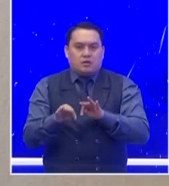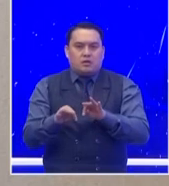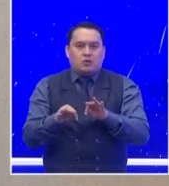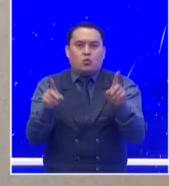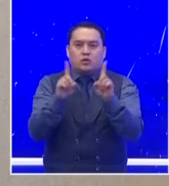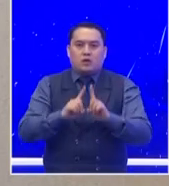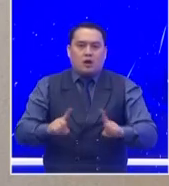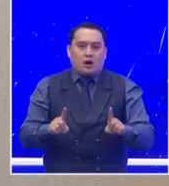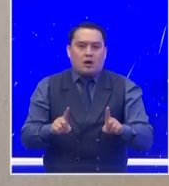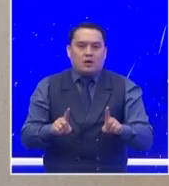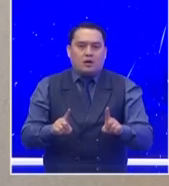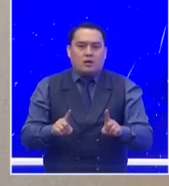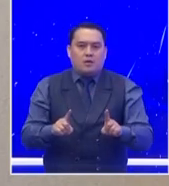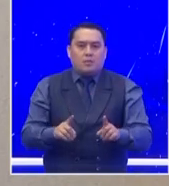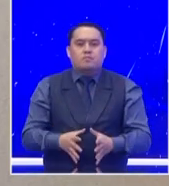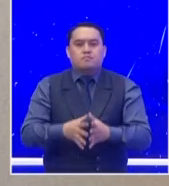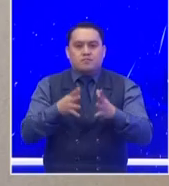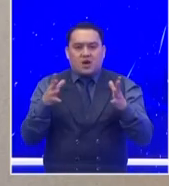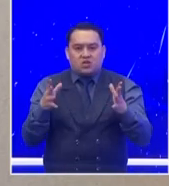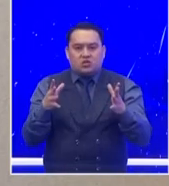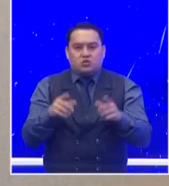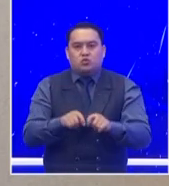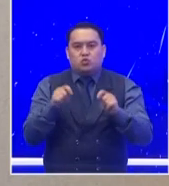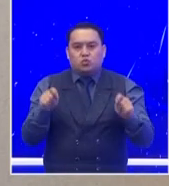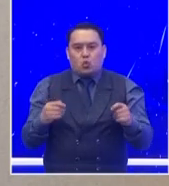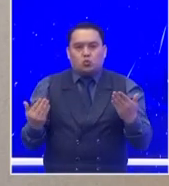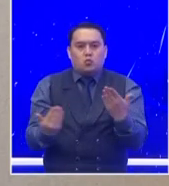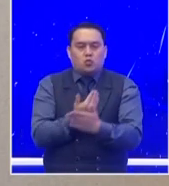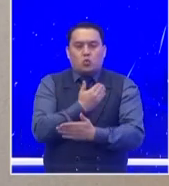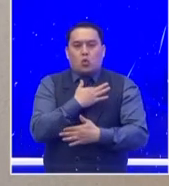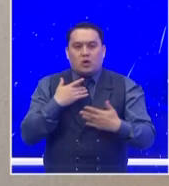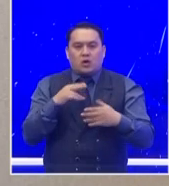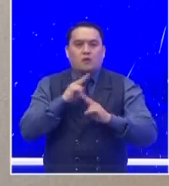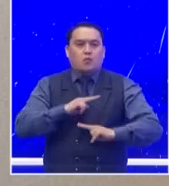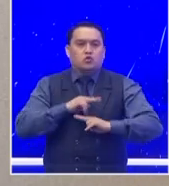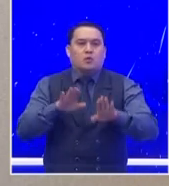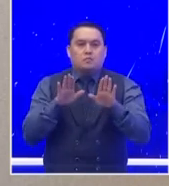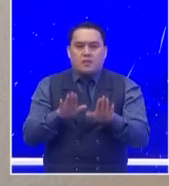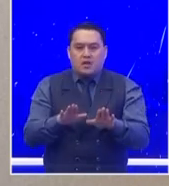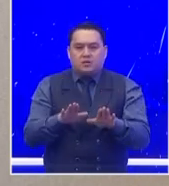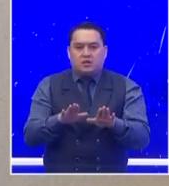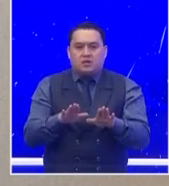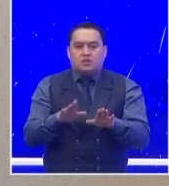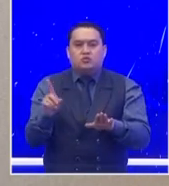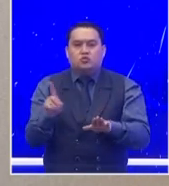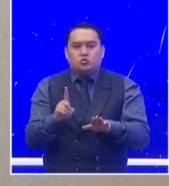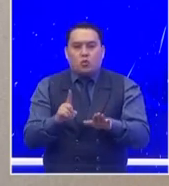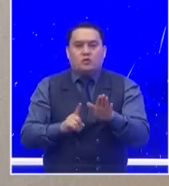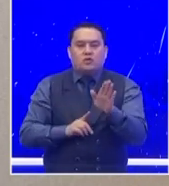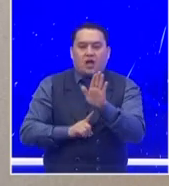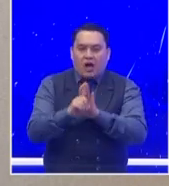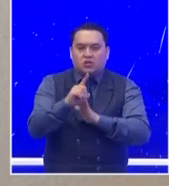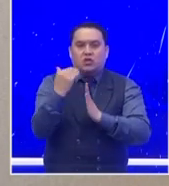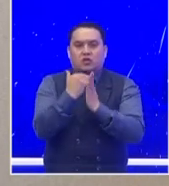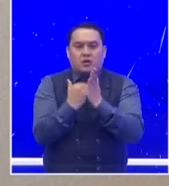уникальные, в основном большие производства, созданы очень много рабочих мест. И сегодня вот мы тоже озвучили, что с момента реализации